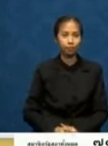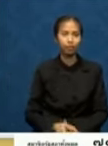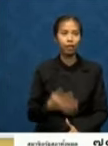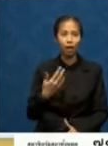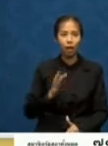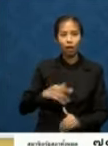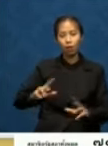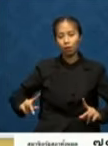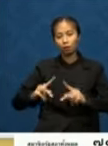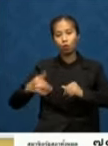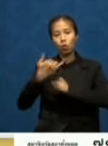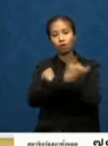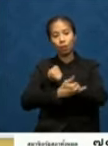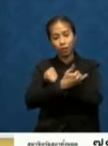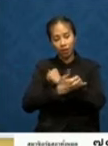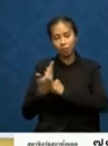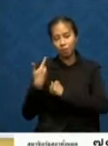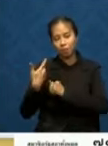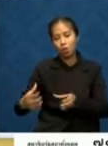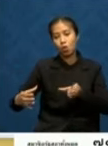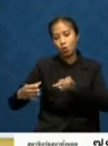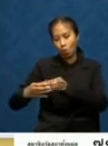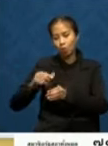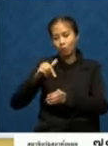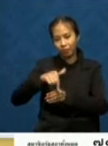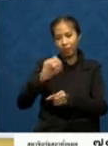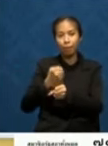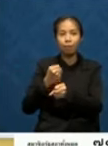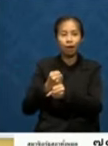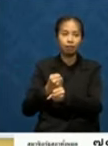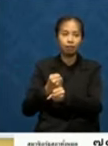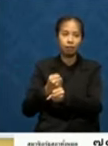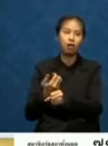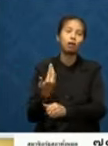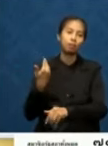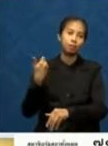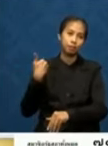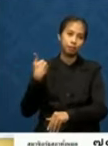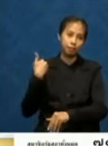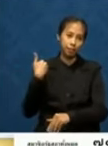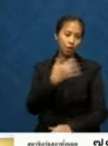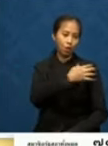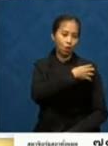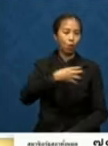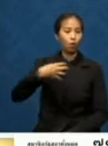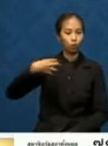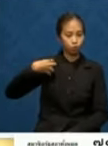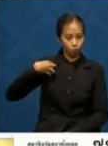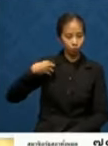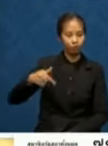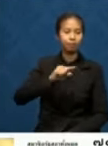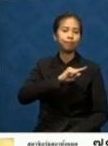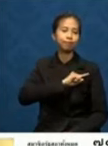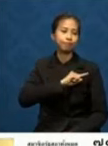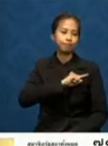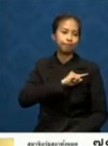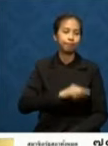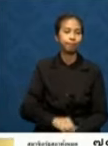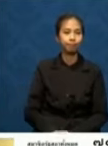งการต่างประเทศก็ใช้กลุ่มงานความมั่นคงลุ่มน้ำโขงปฏิบัติหน้าที่โดยมีท่านทูตประจำกระทรวงท่านหนึ่งดูแล